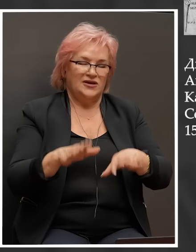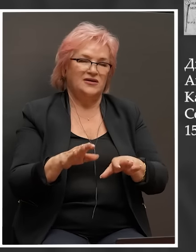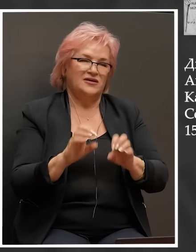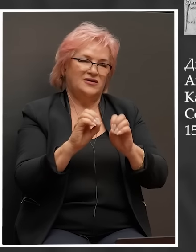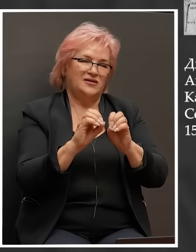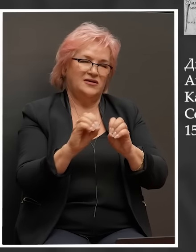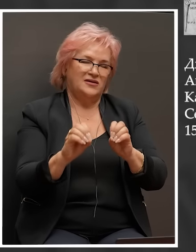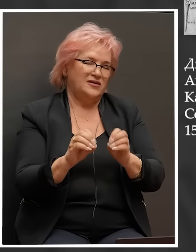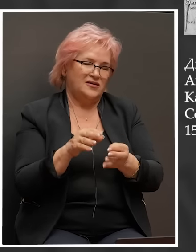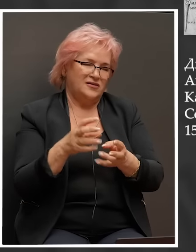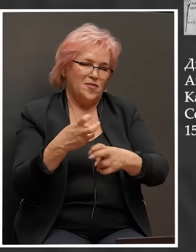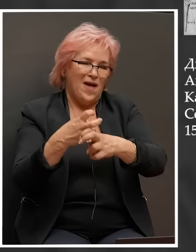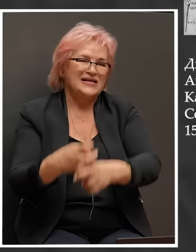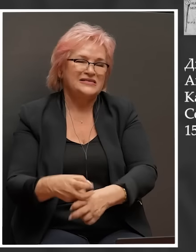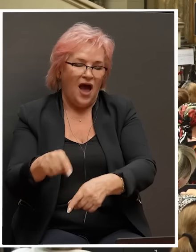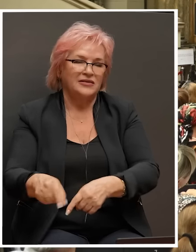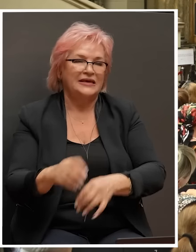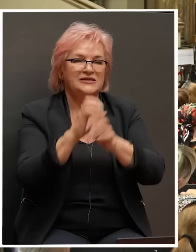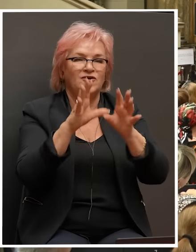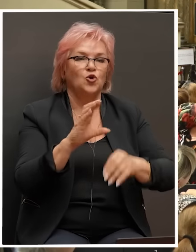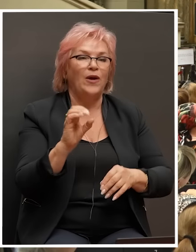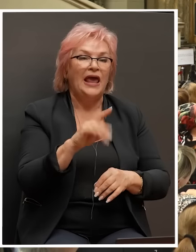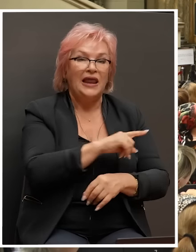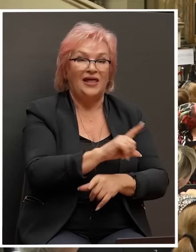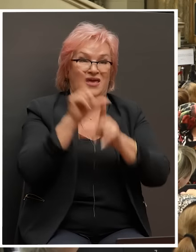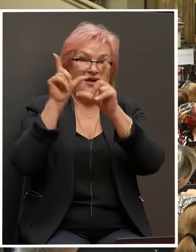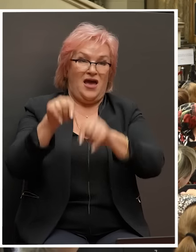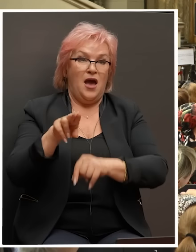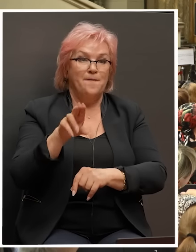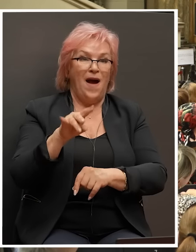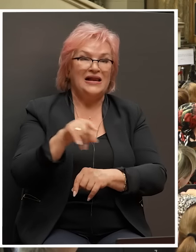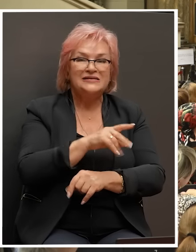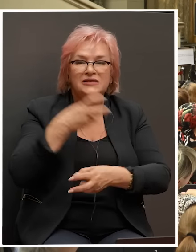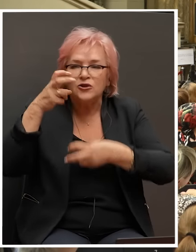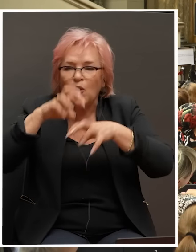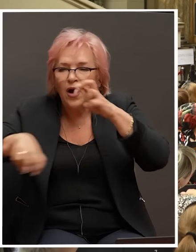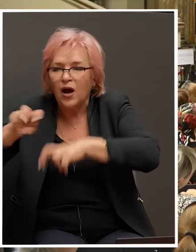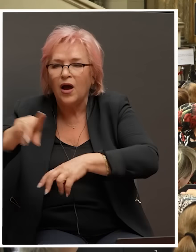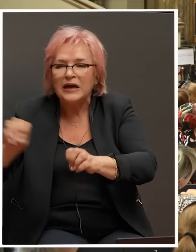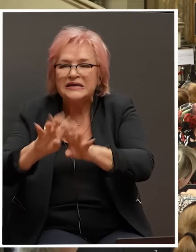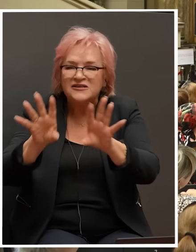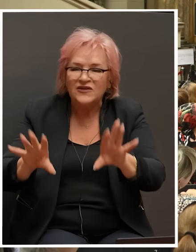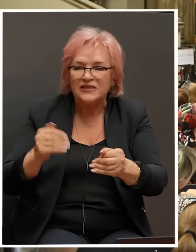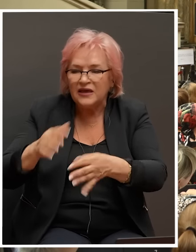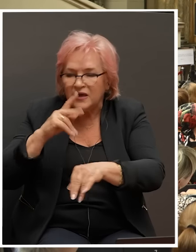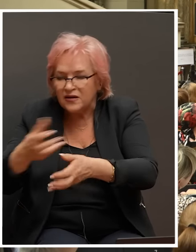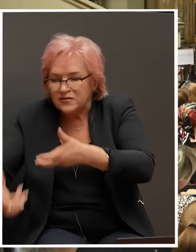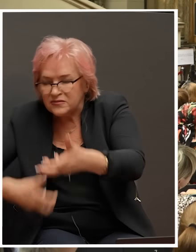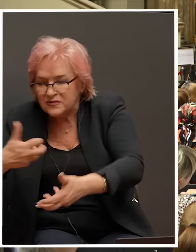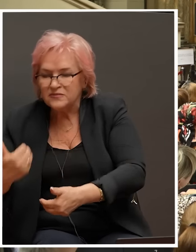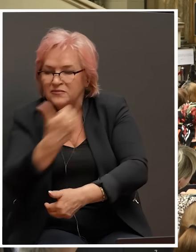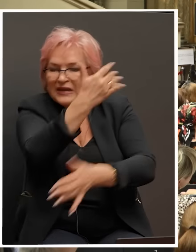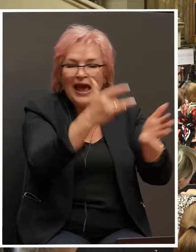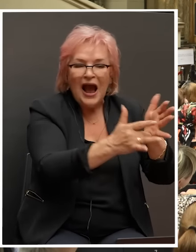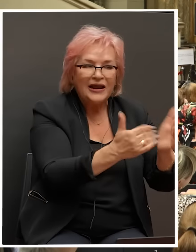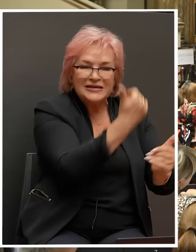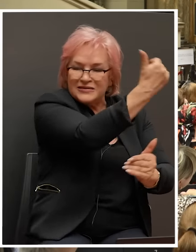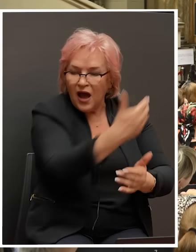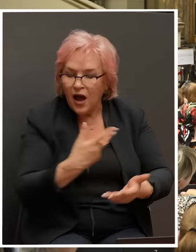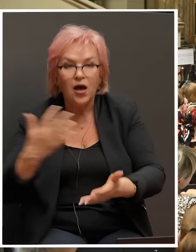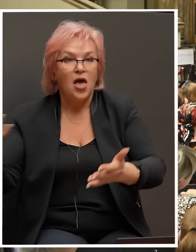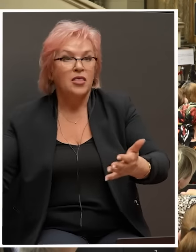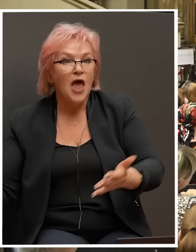это неуемная, в общем-то, женщина, поехала в Палестину искать святыни, какие-то физические доказательства Христа. И нашла ведь,